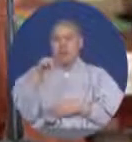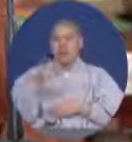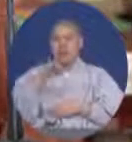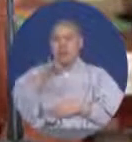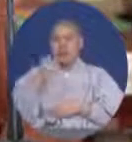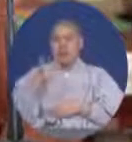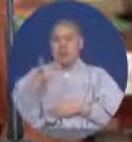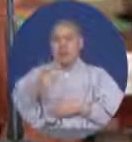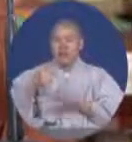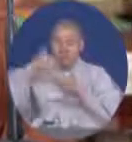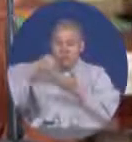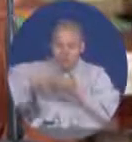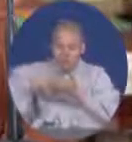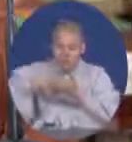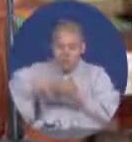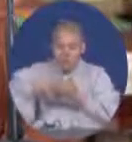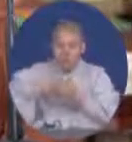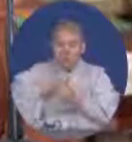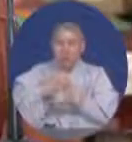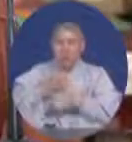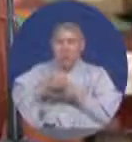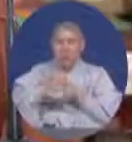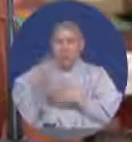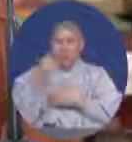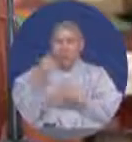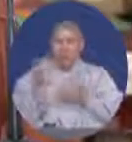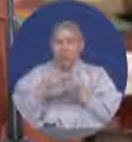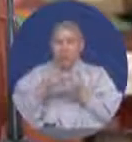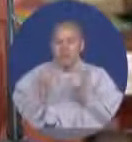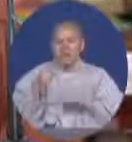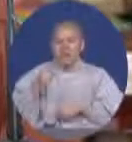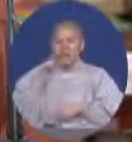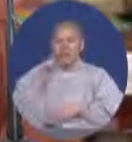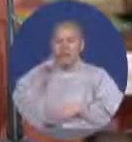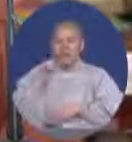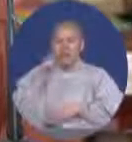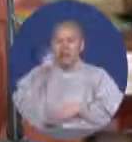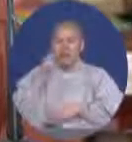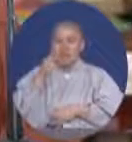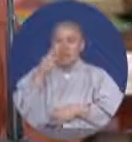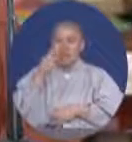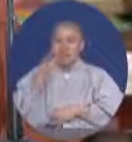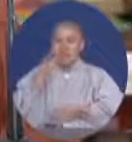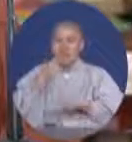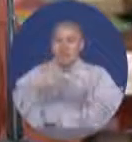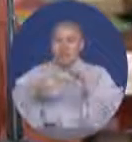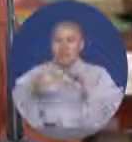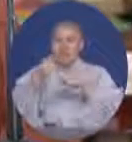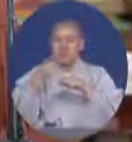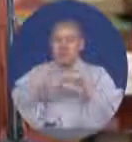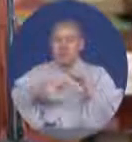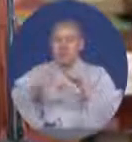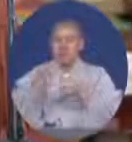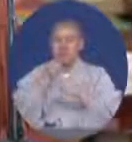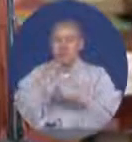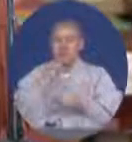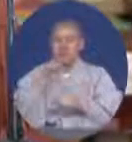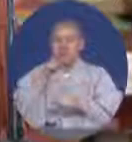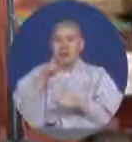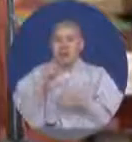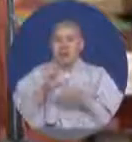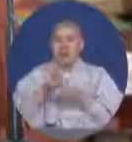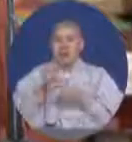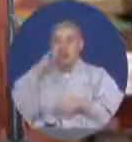있어요. 절 한 번이면 그게 끝나는 게 한 번이 두 번 되고 두 번이 세 번 돼서 이 절이 하나의